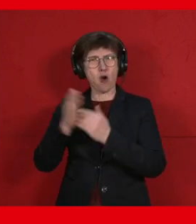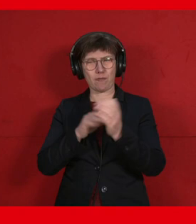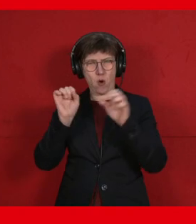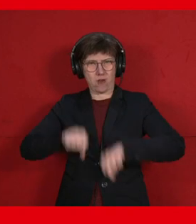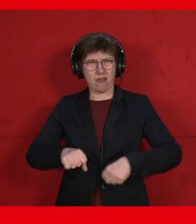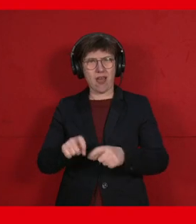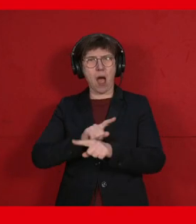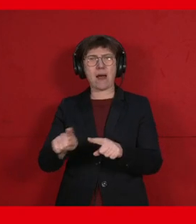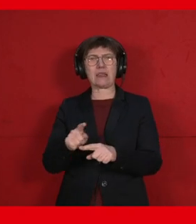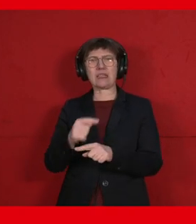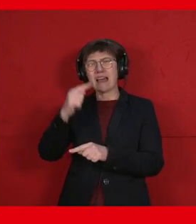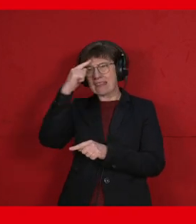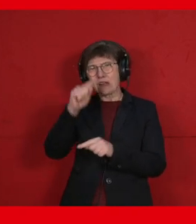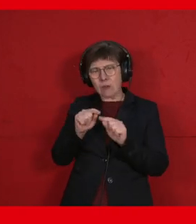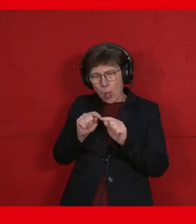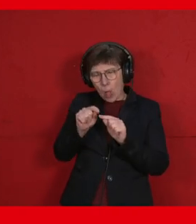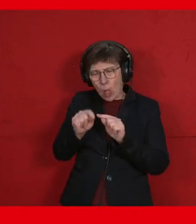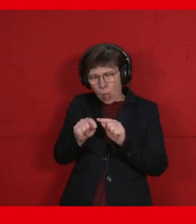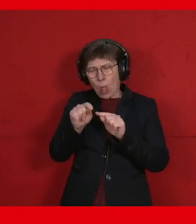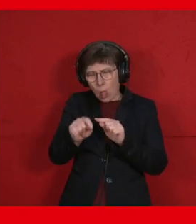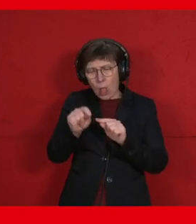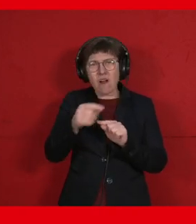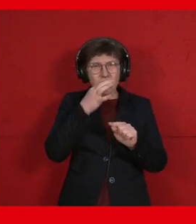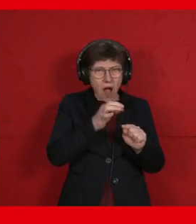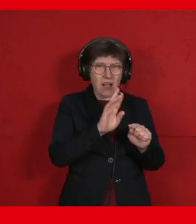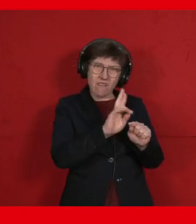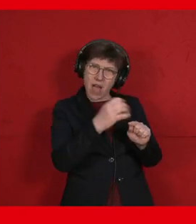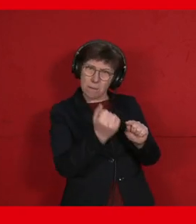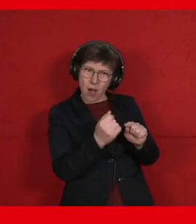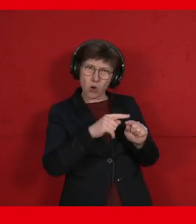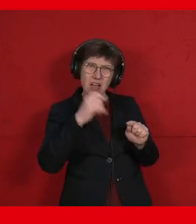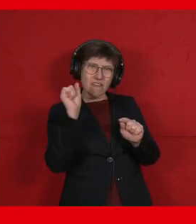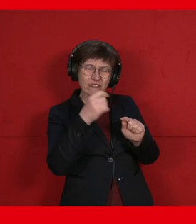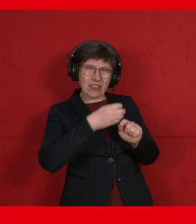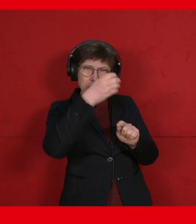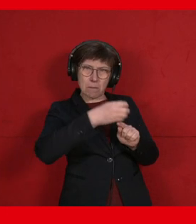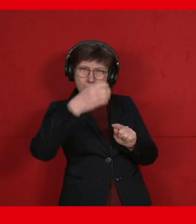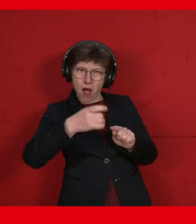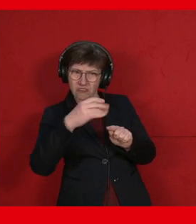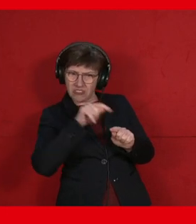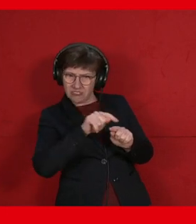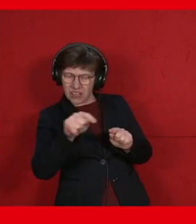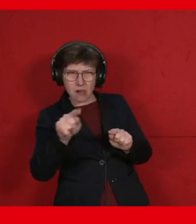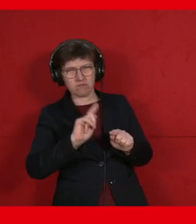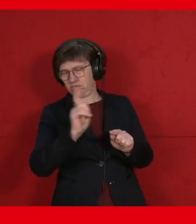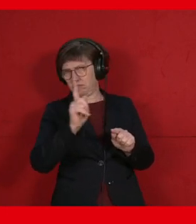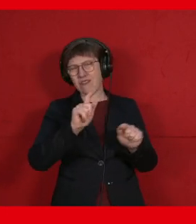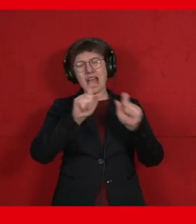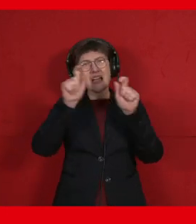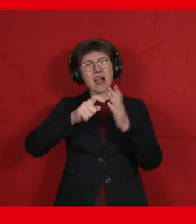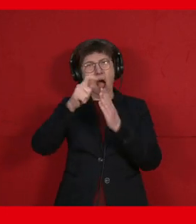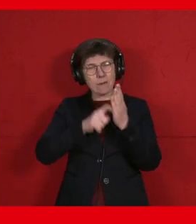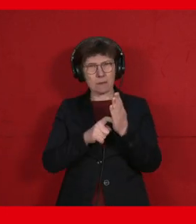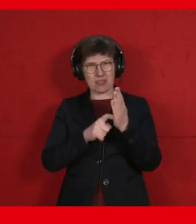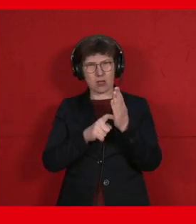Da sollten wir aber nicht zu kleinteilig vorgehen und einzeln abfragen, wer braucht welche Windparks, sondern wir müssen Rahmenbedingungen schaffen, die